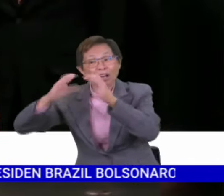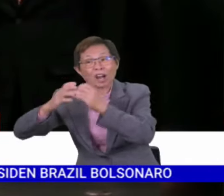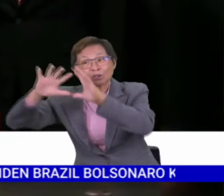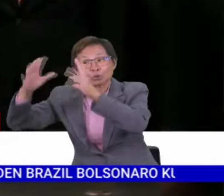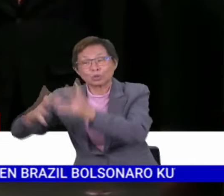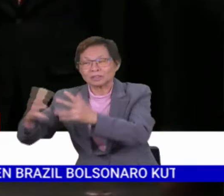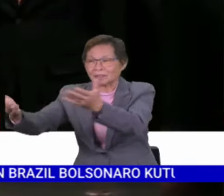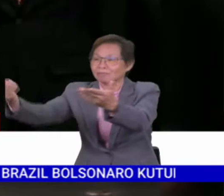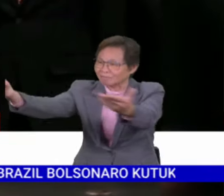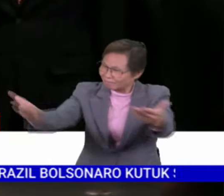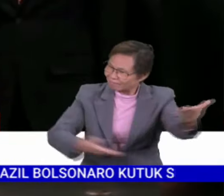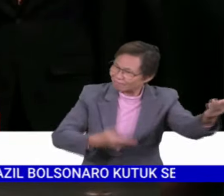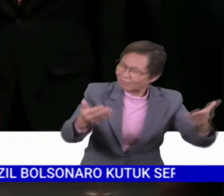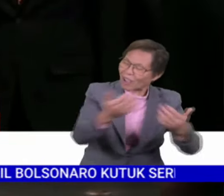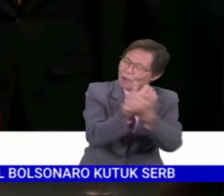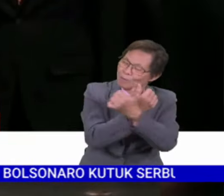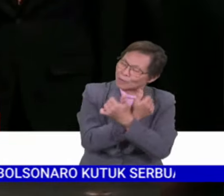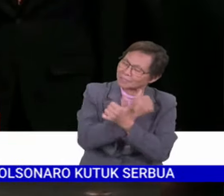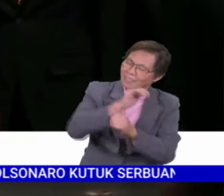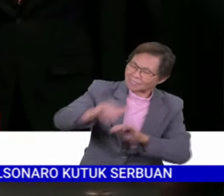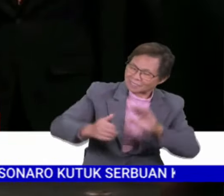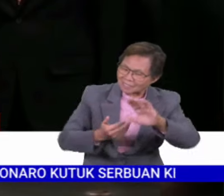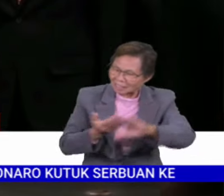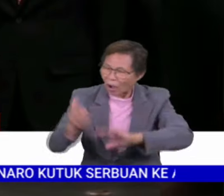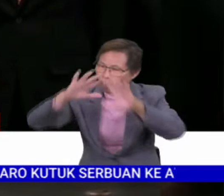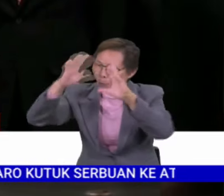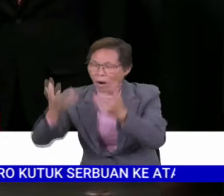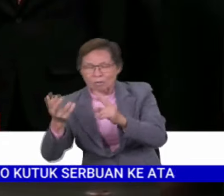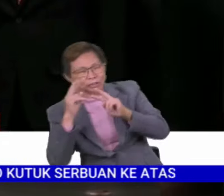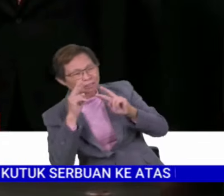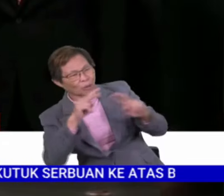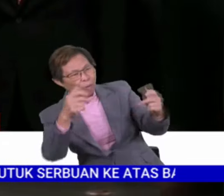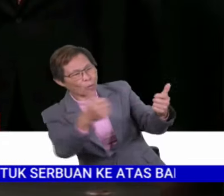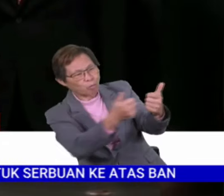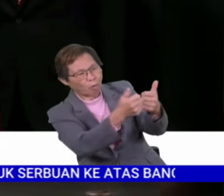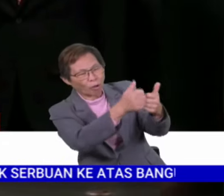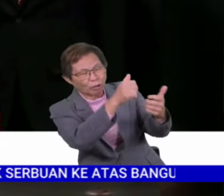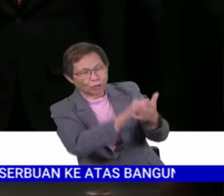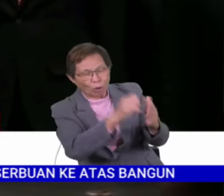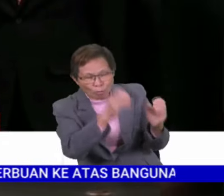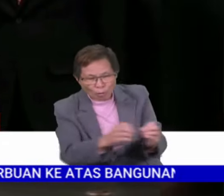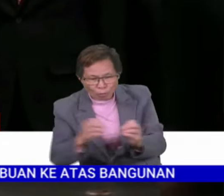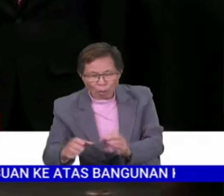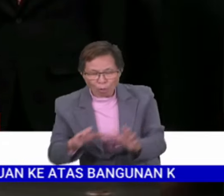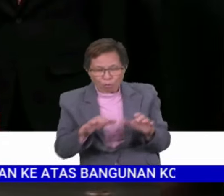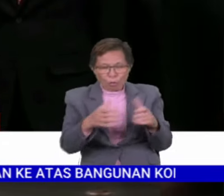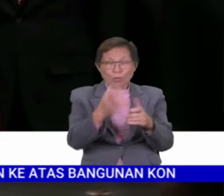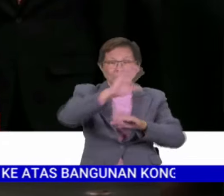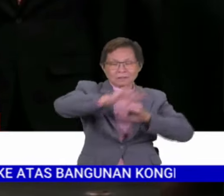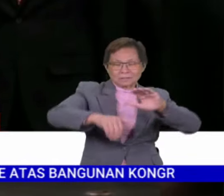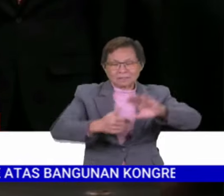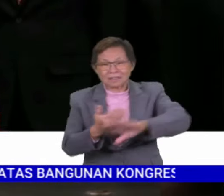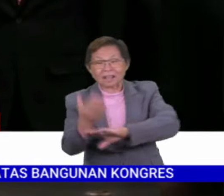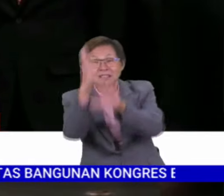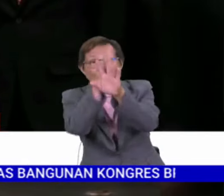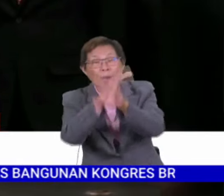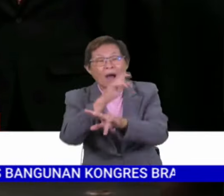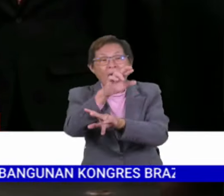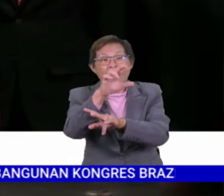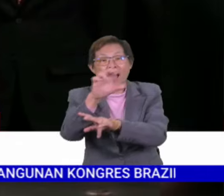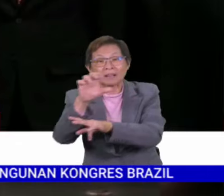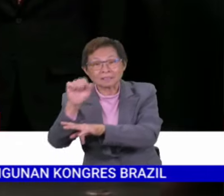menerima kehadiran ribuan pencinta silat dunia menyaksikan kejohanan tersebut. Bagi penganjur Rumpun Silat Sarawak RSS,